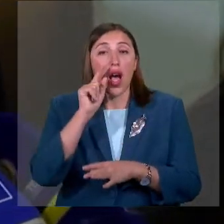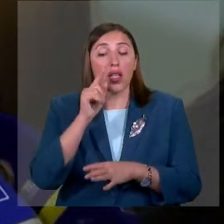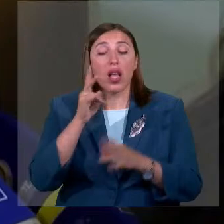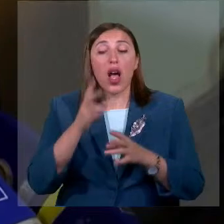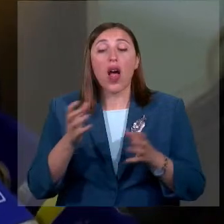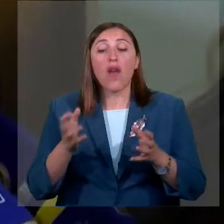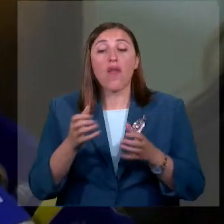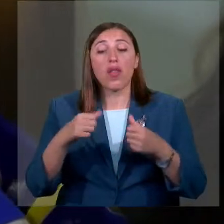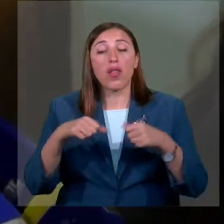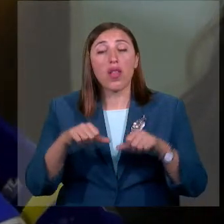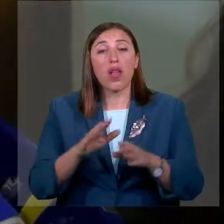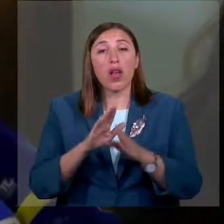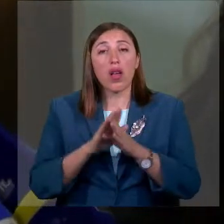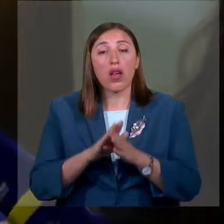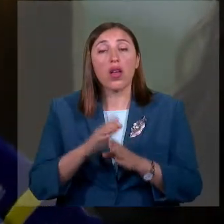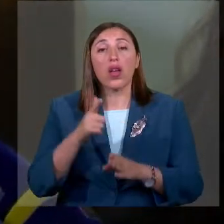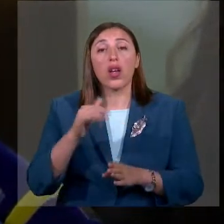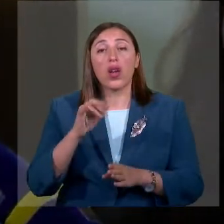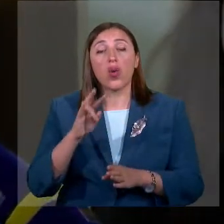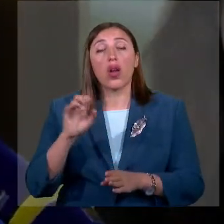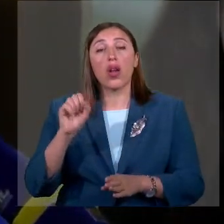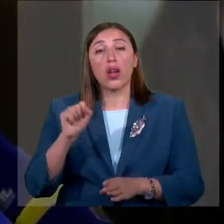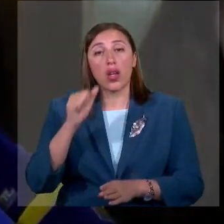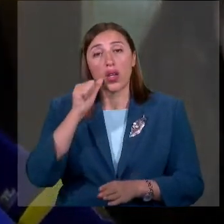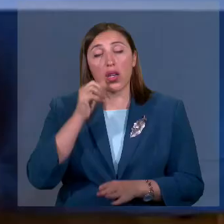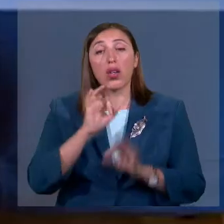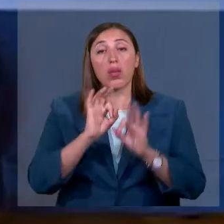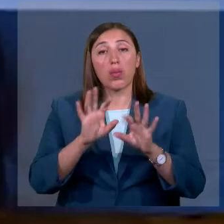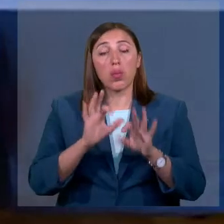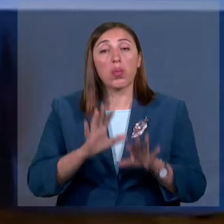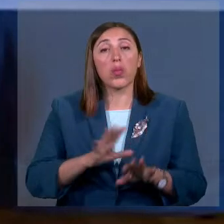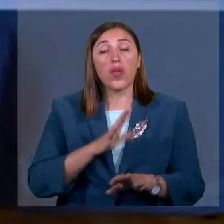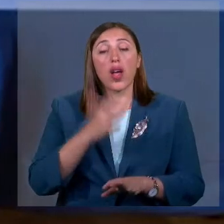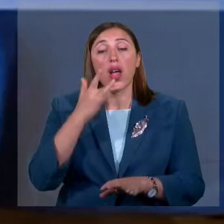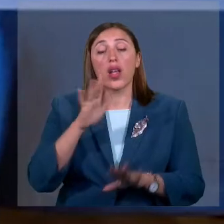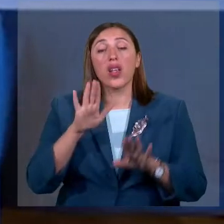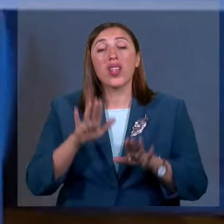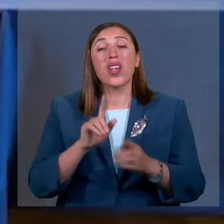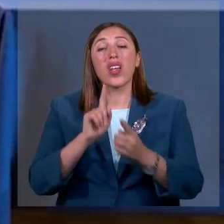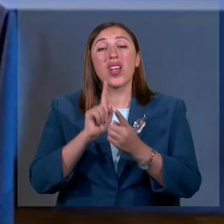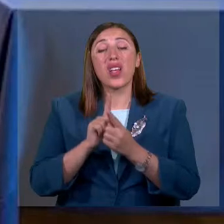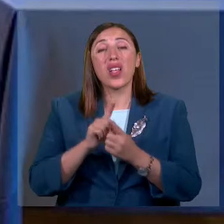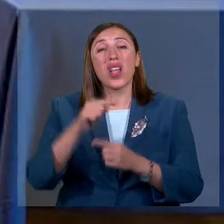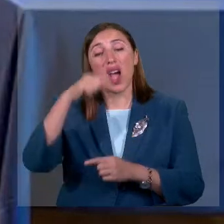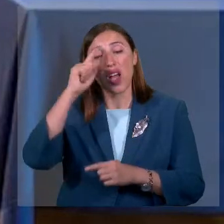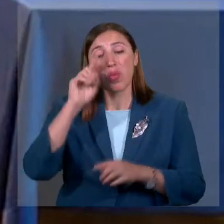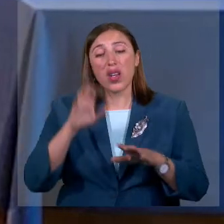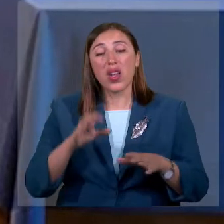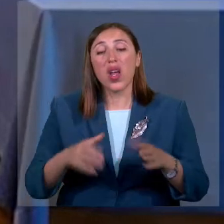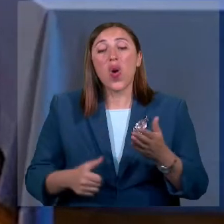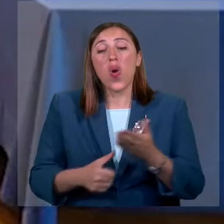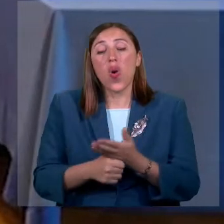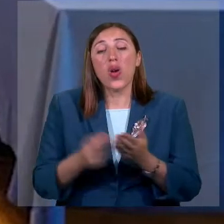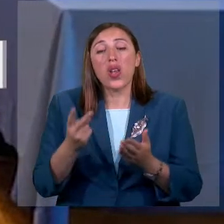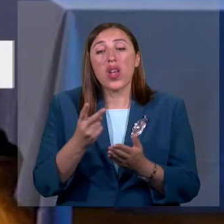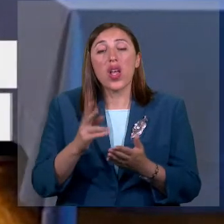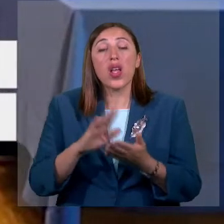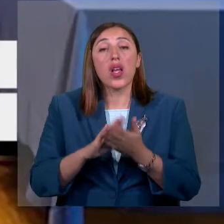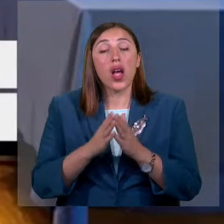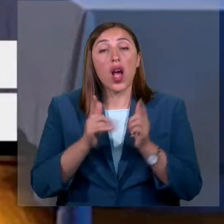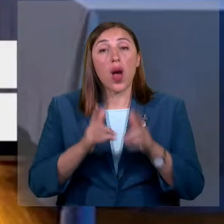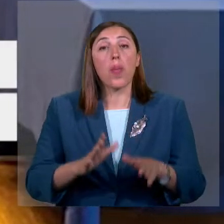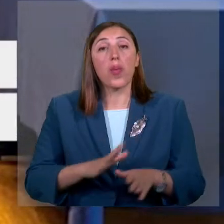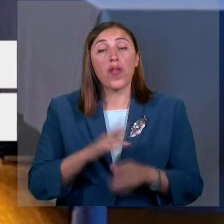խորհրդի քարտուղար Արմեն Գրիգորյանը երեկ հայտարարեց, թե Վաշինգտոնյան հանդիպմանն ինքն ու Ադրբեջանի նախագահի օգնականը համաձայնել էին